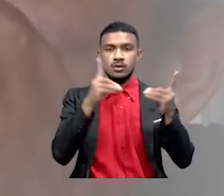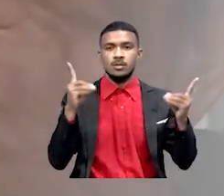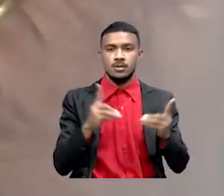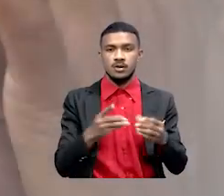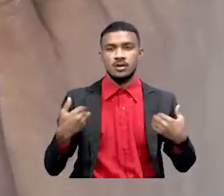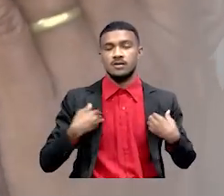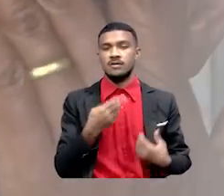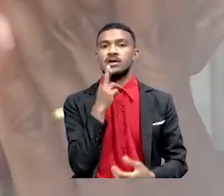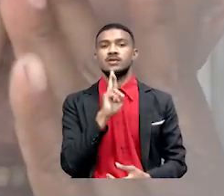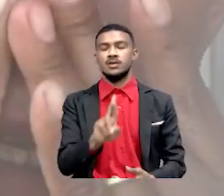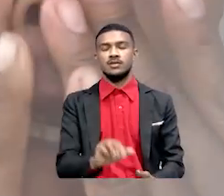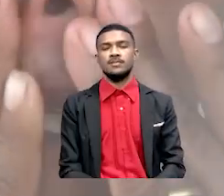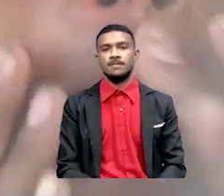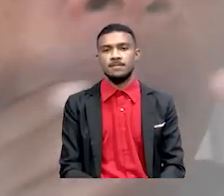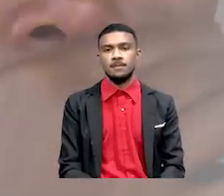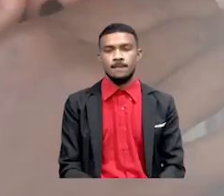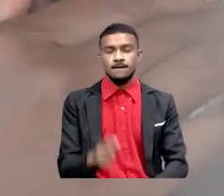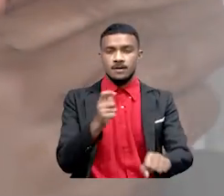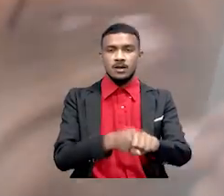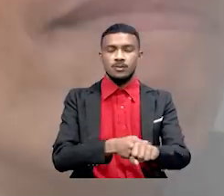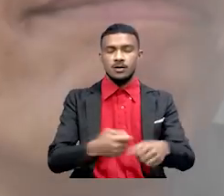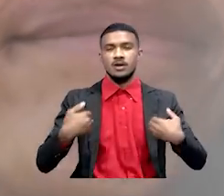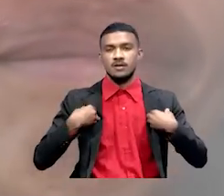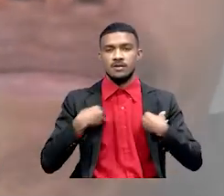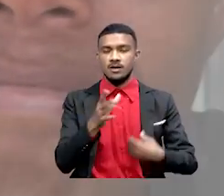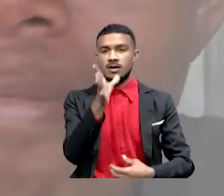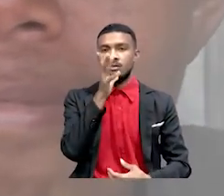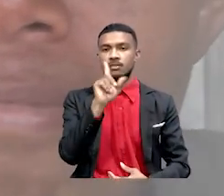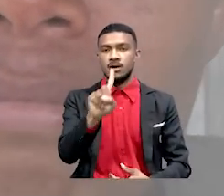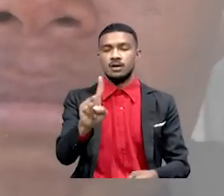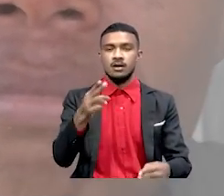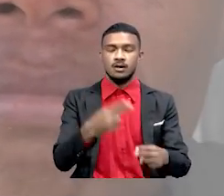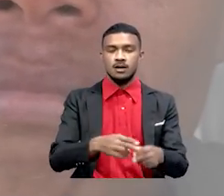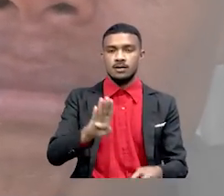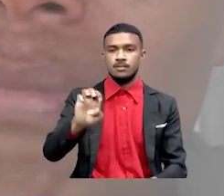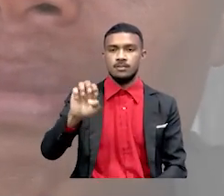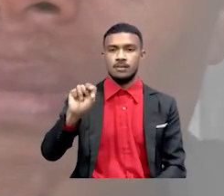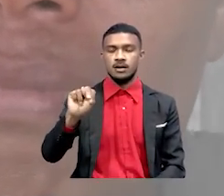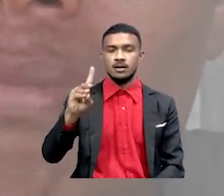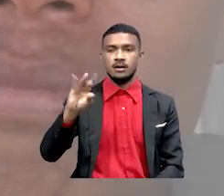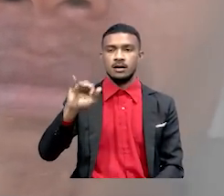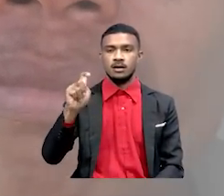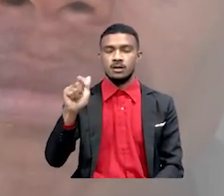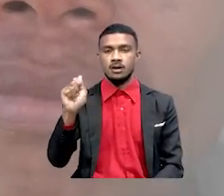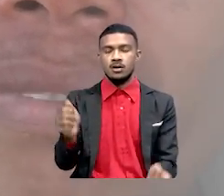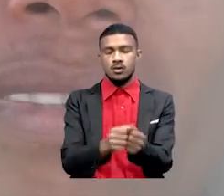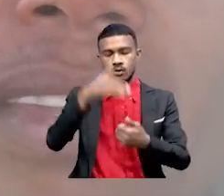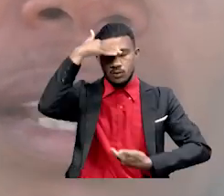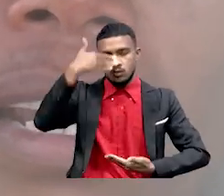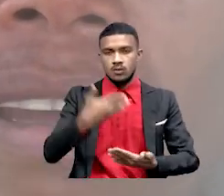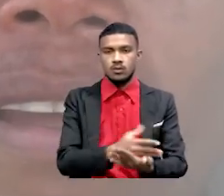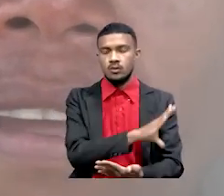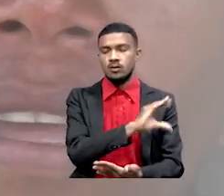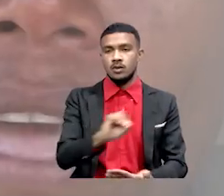solução. Kondisaun ne acontece ba ina falo bendita de Jesus honewang nang walu. Hafoi ne lain